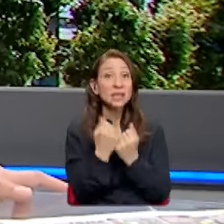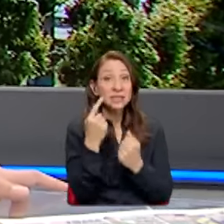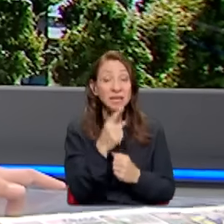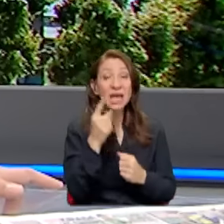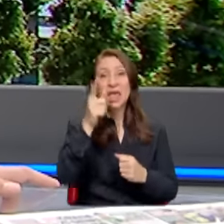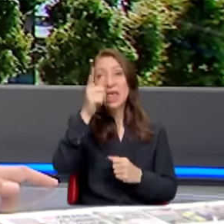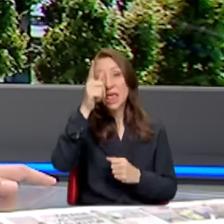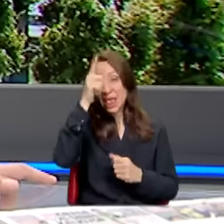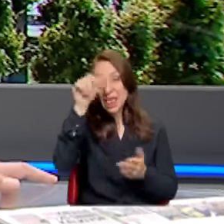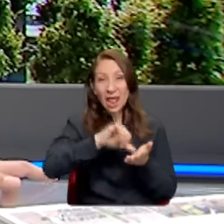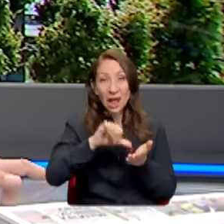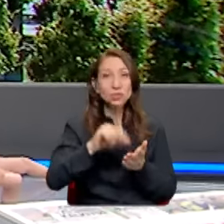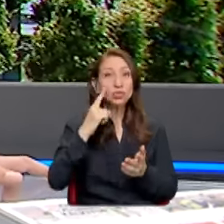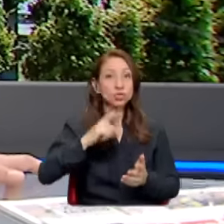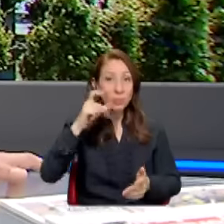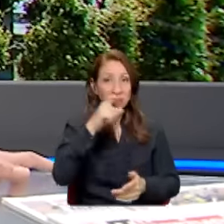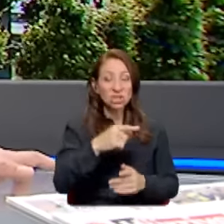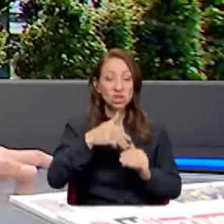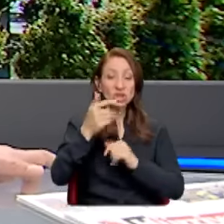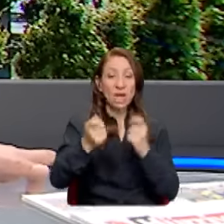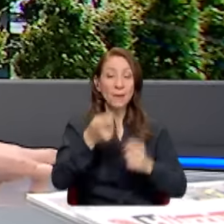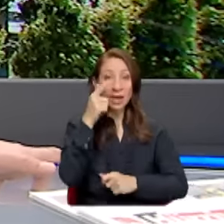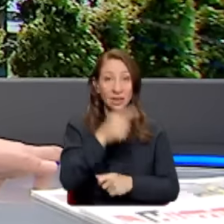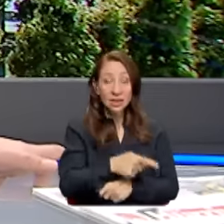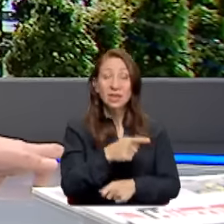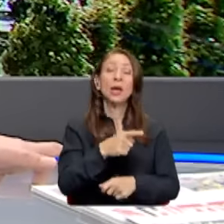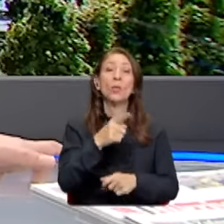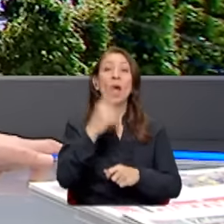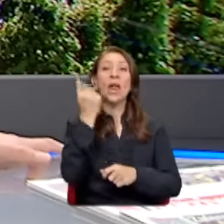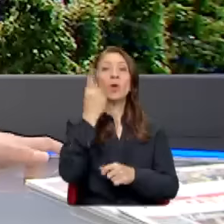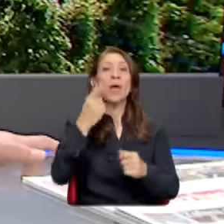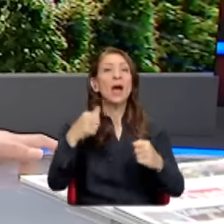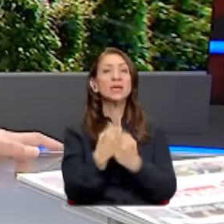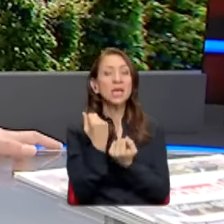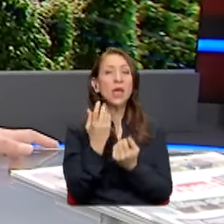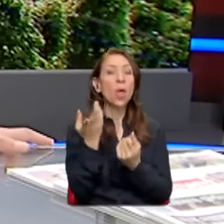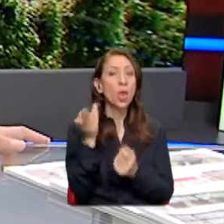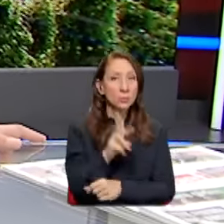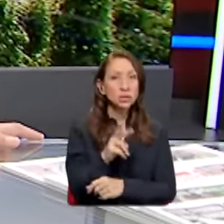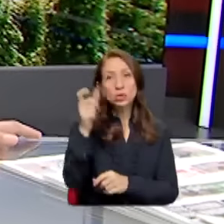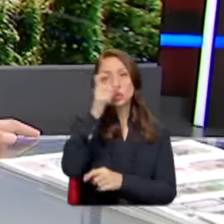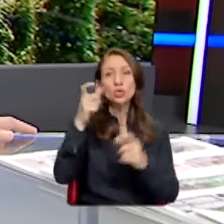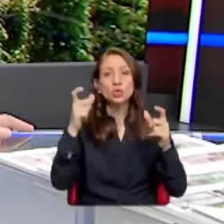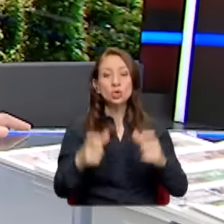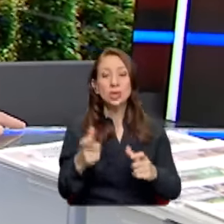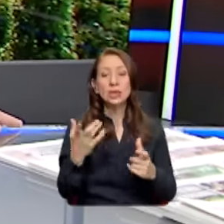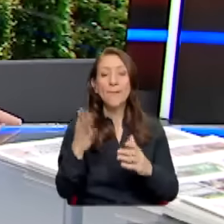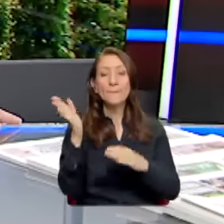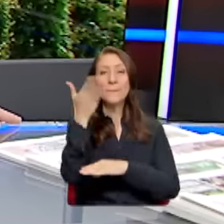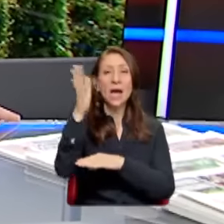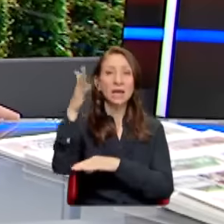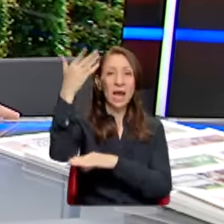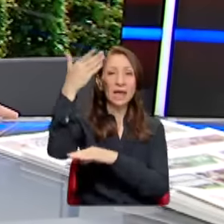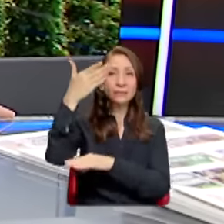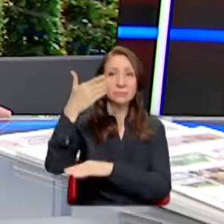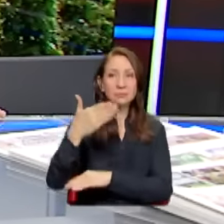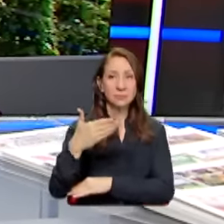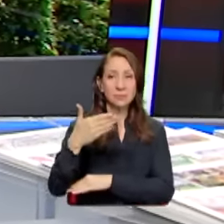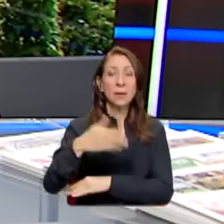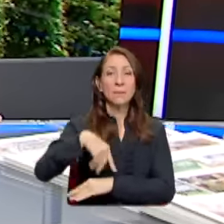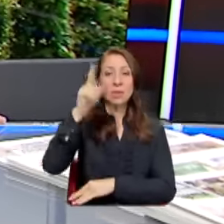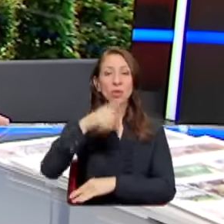İran Cumhurbaşkanı İran Dışişleri bakanının bu helikopter kazasında hayatını kaybetmesi Türkiye'de de Bayraktar yarıya indi